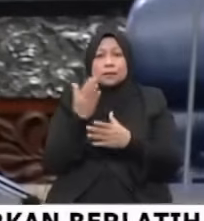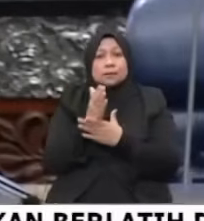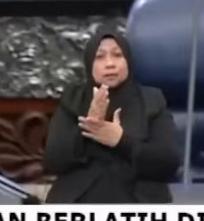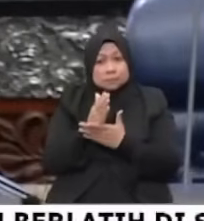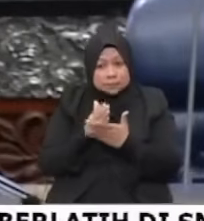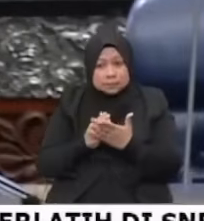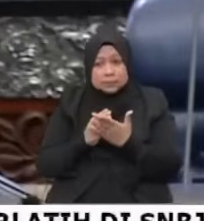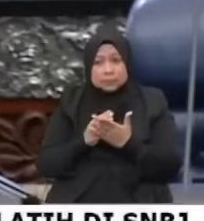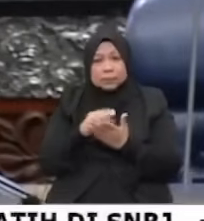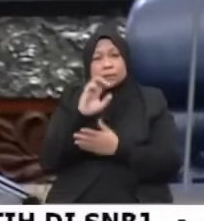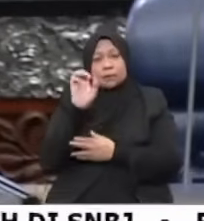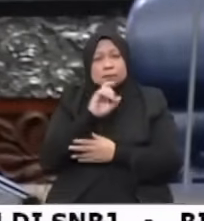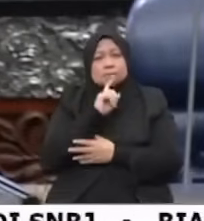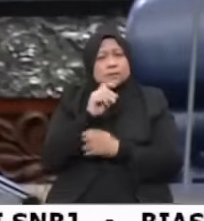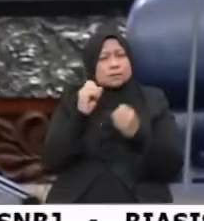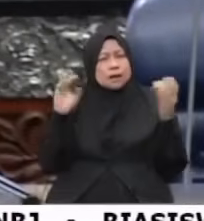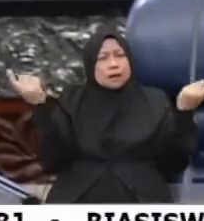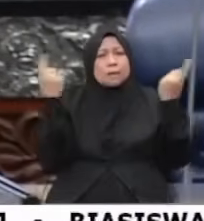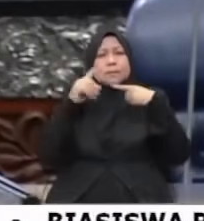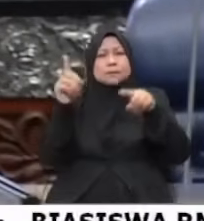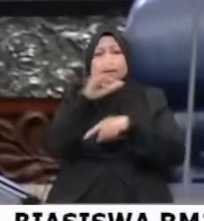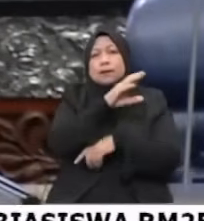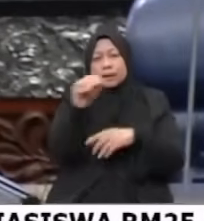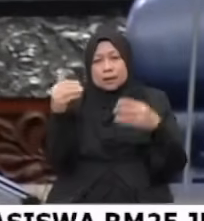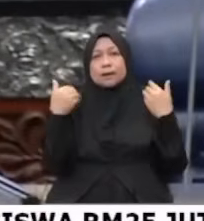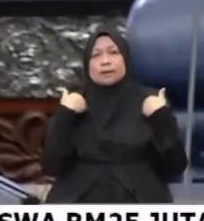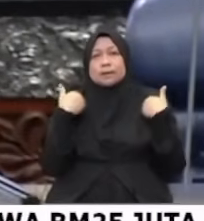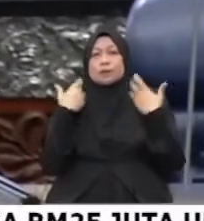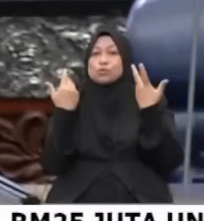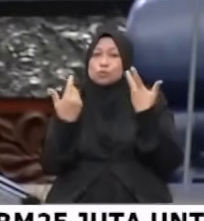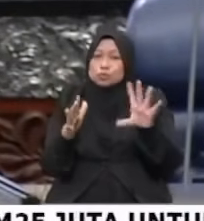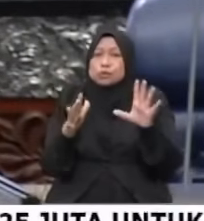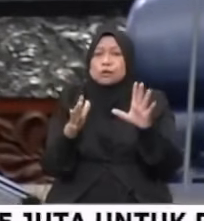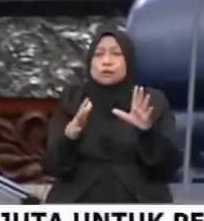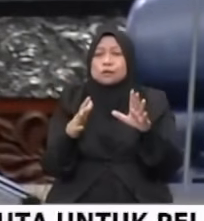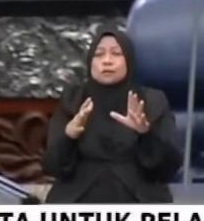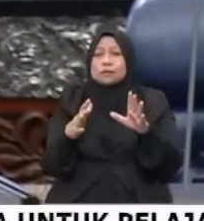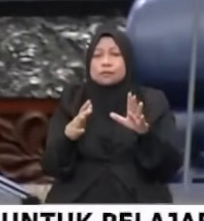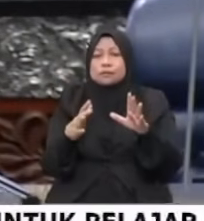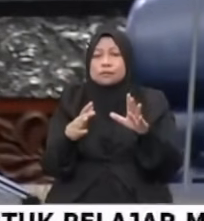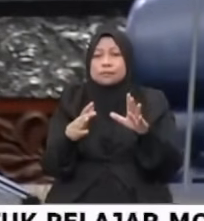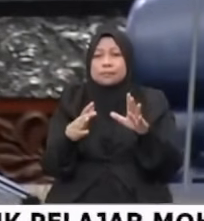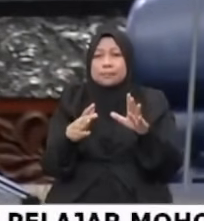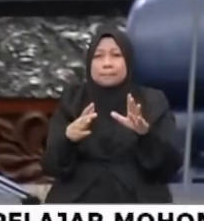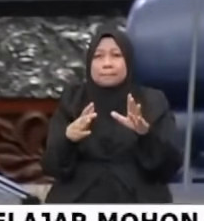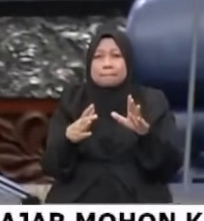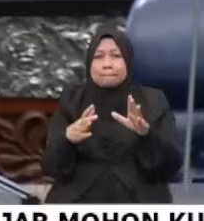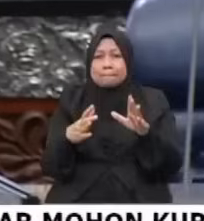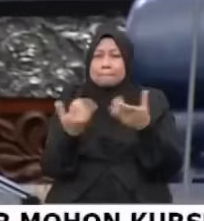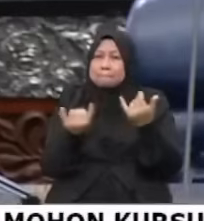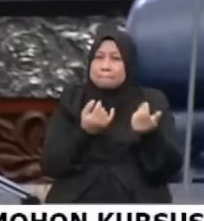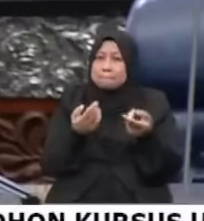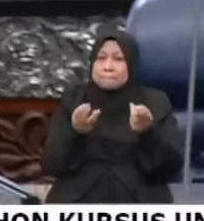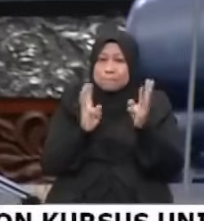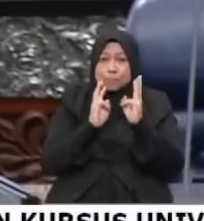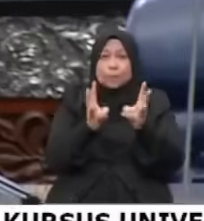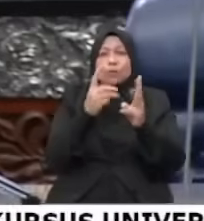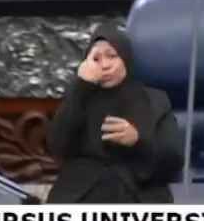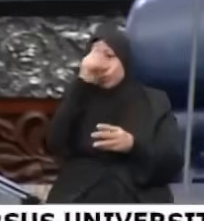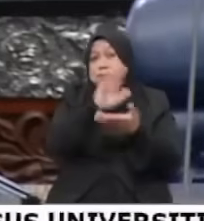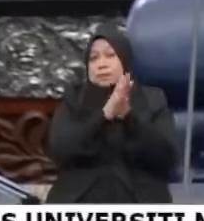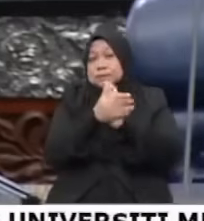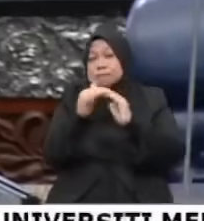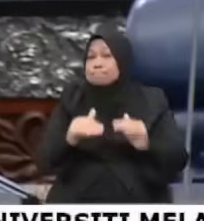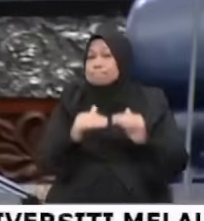semikonductor yang sebahagiannya sangat Berjaya dan ada yang telah apa ni dalam perjalanan untuk menjadi